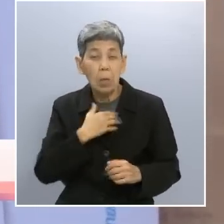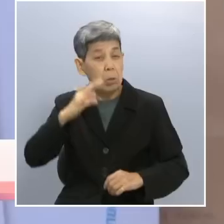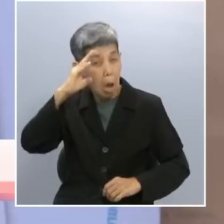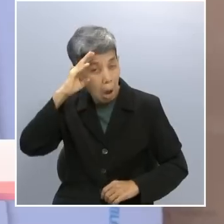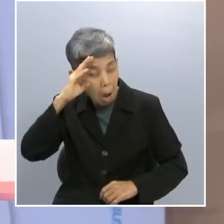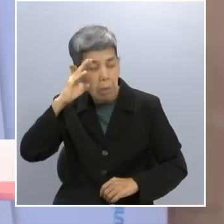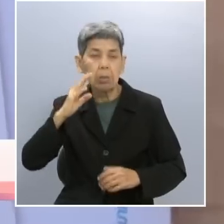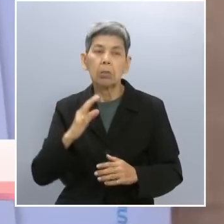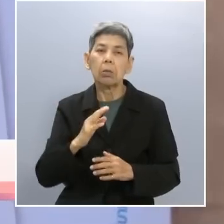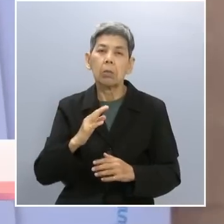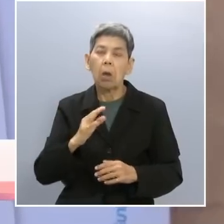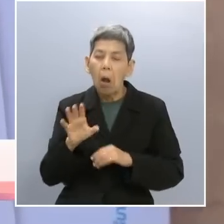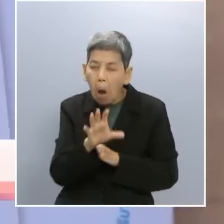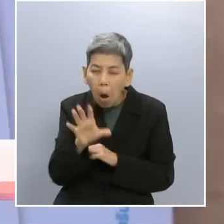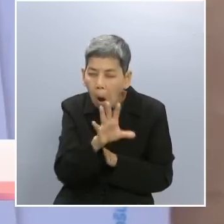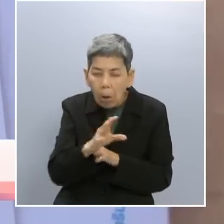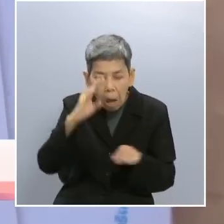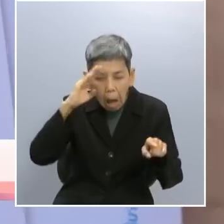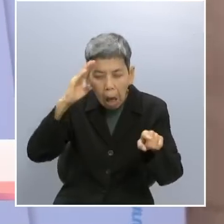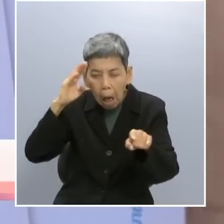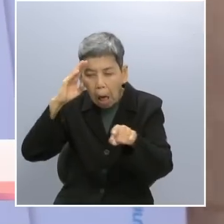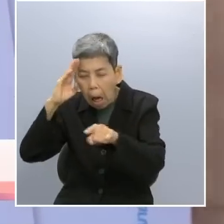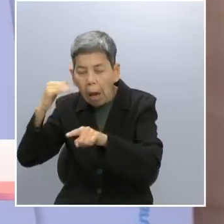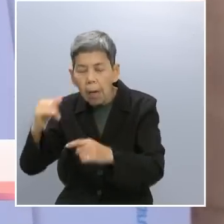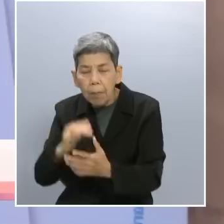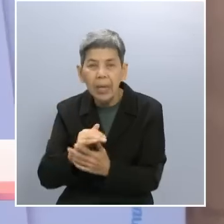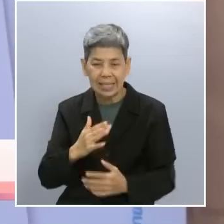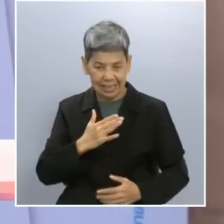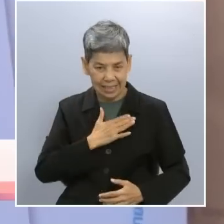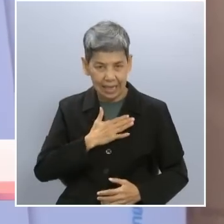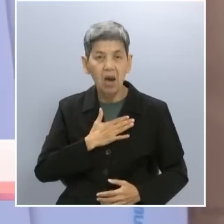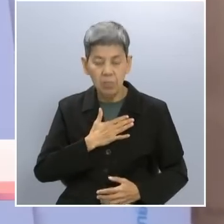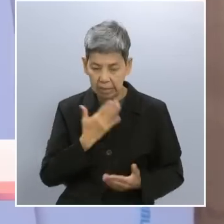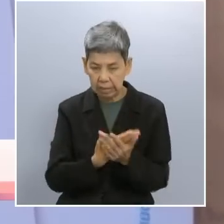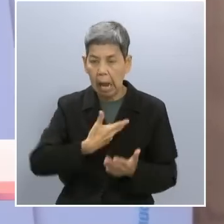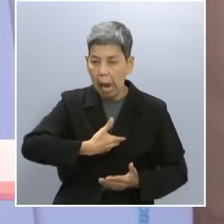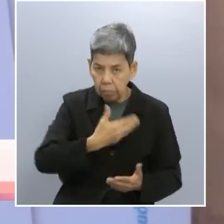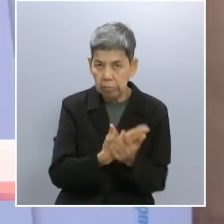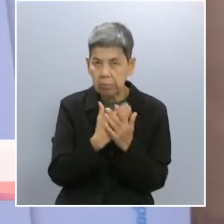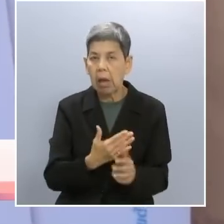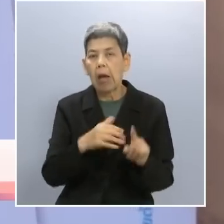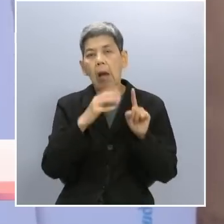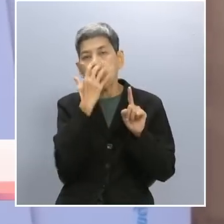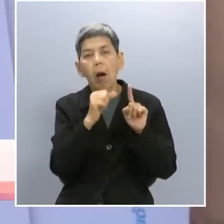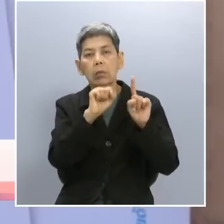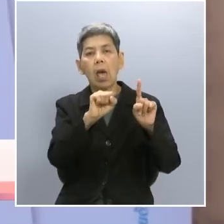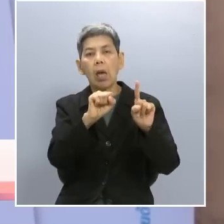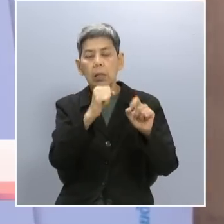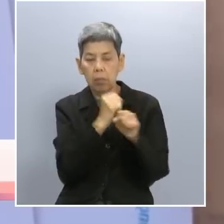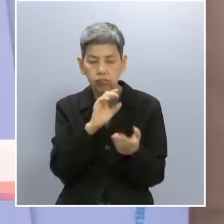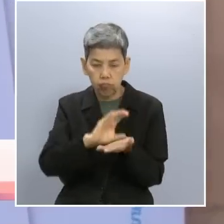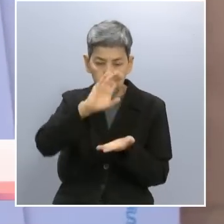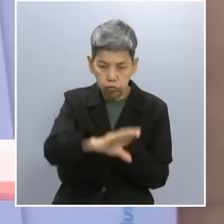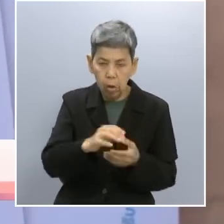แล้วยังไปหลอกอีกหลายคนที่สำคัญตนยังถูกหลอกเงินไปร่วมแสนอ้างว่านำไปลงทุน